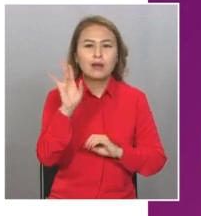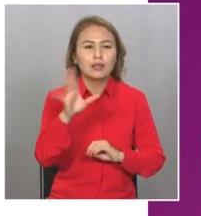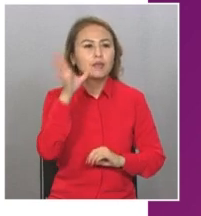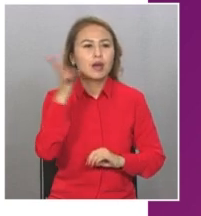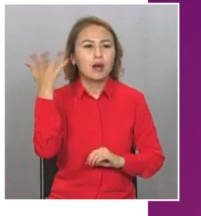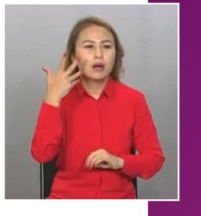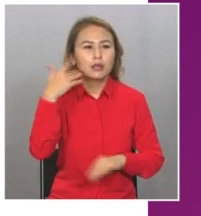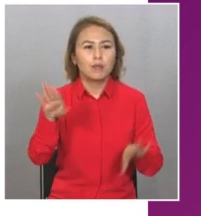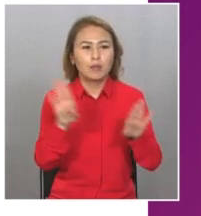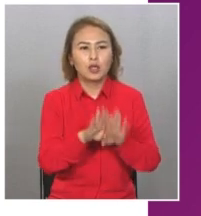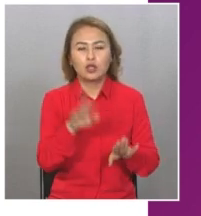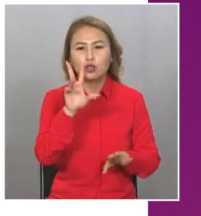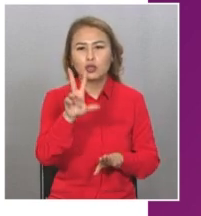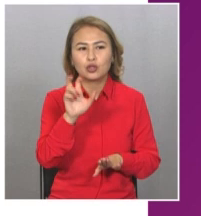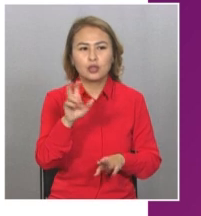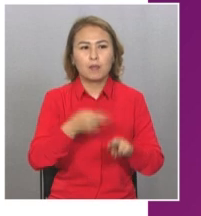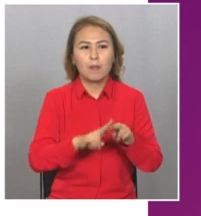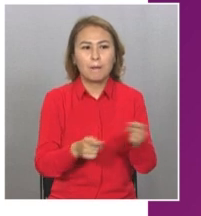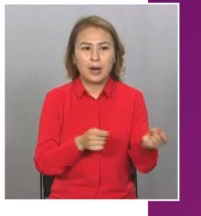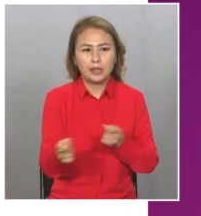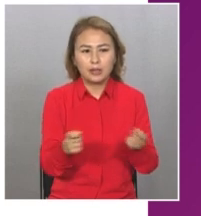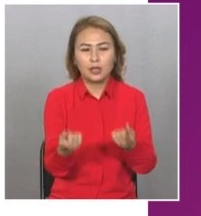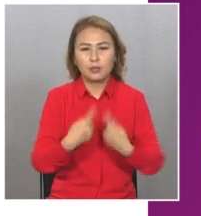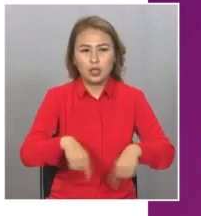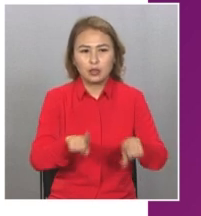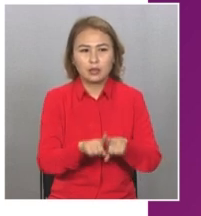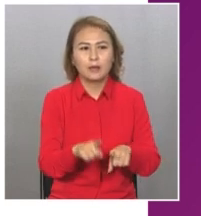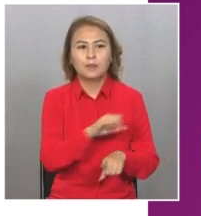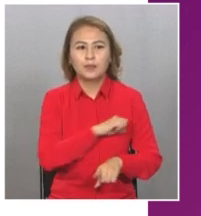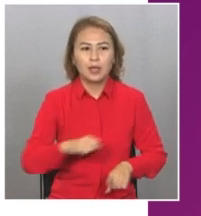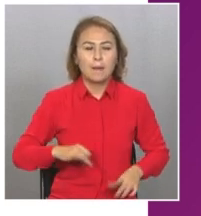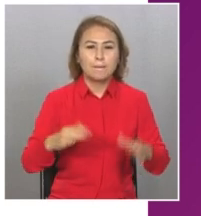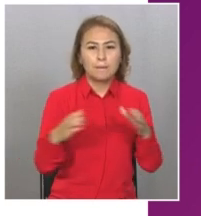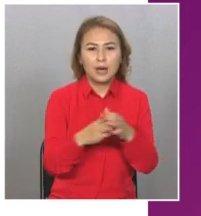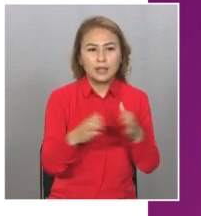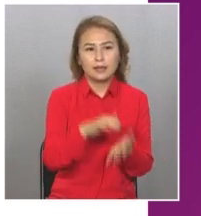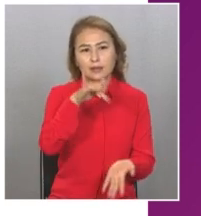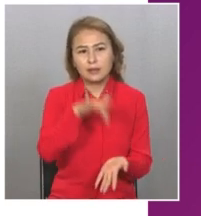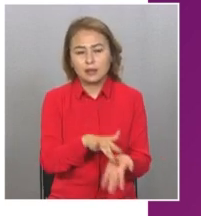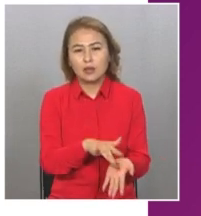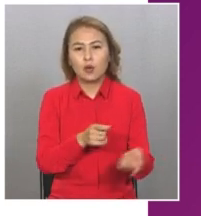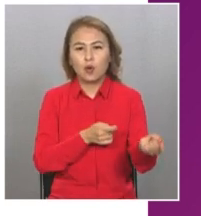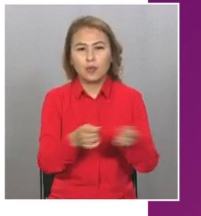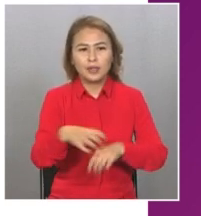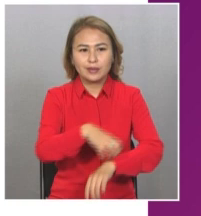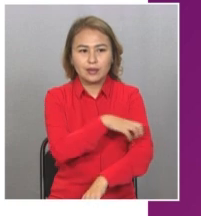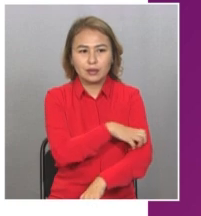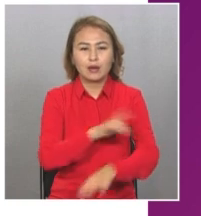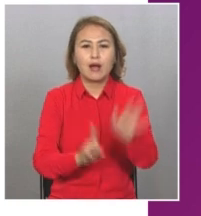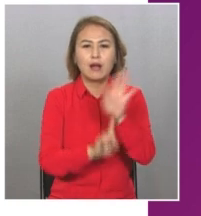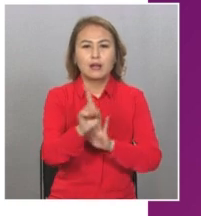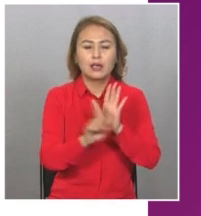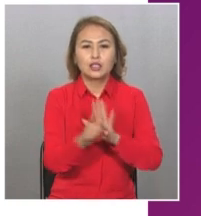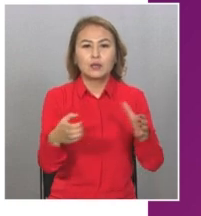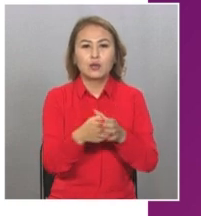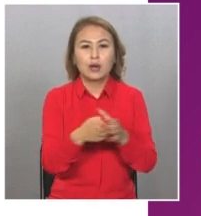300 партиясының ұйымдастырушыларының бірі әрі партия орталық комитетінің алғашқы төрағасы